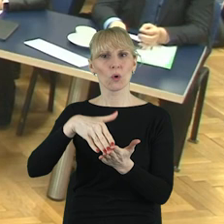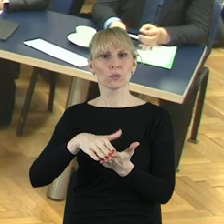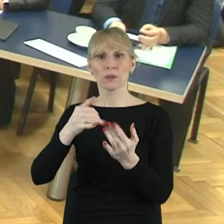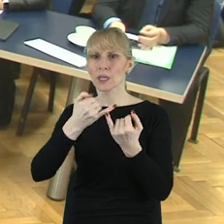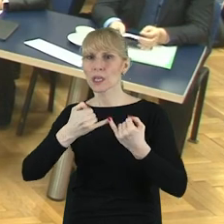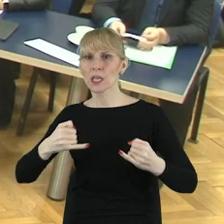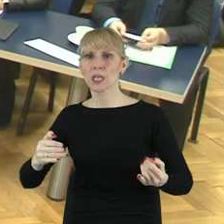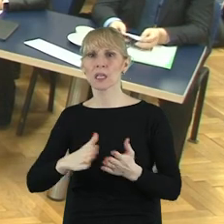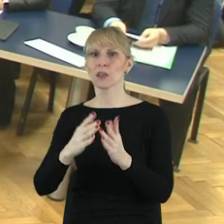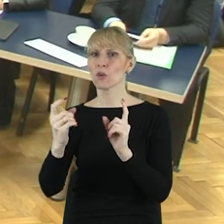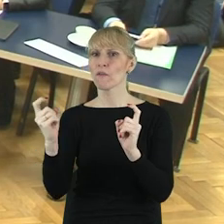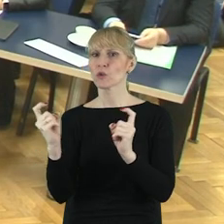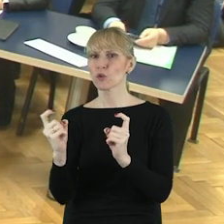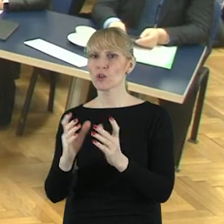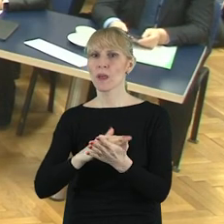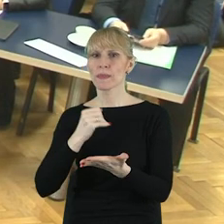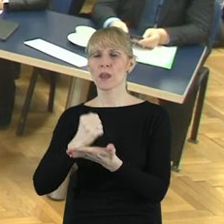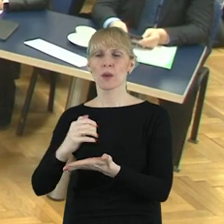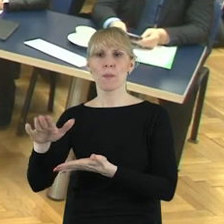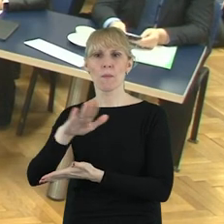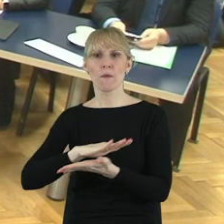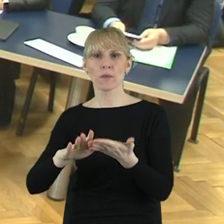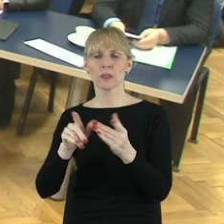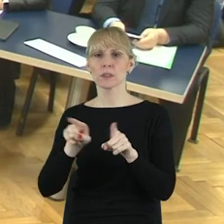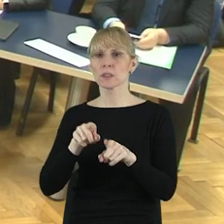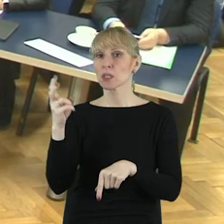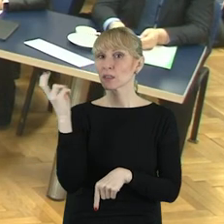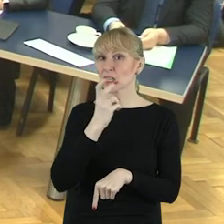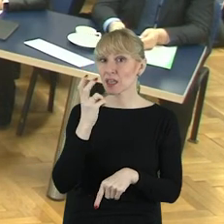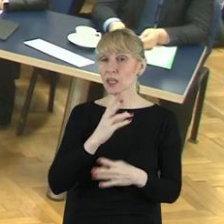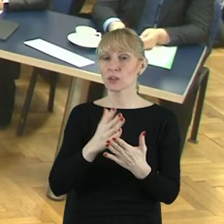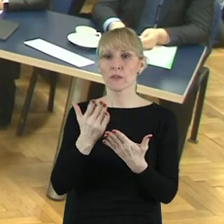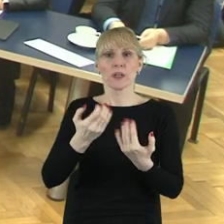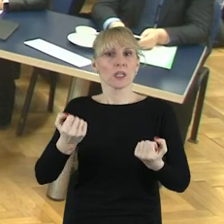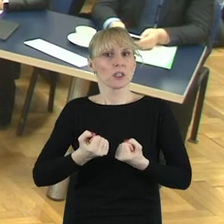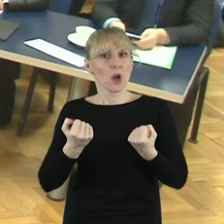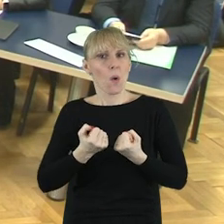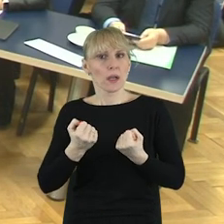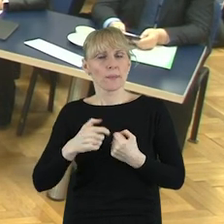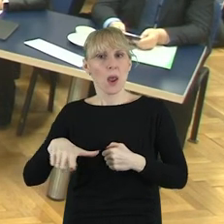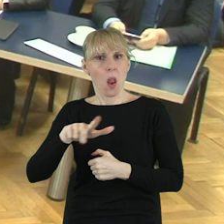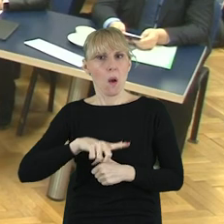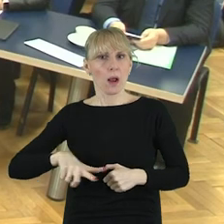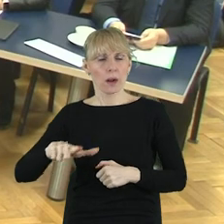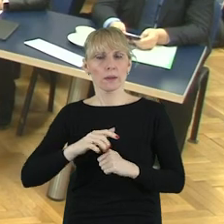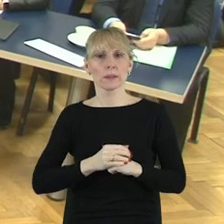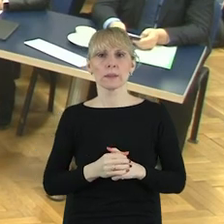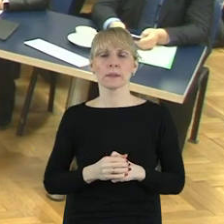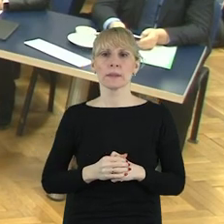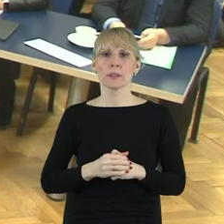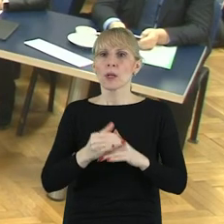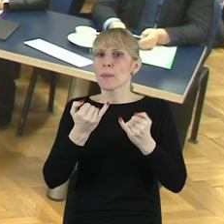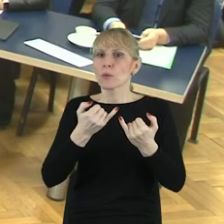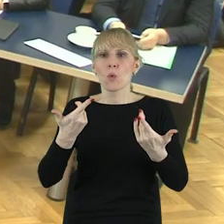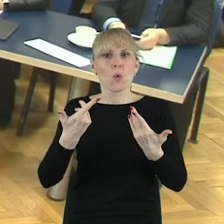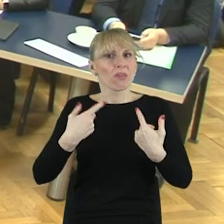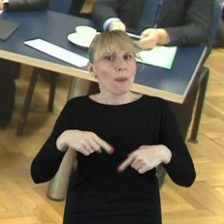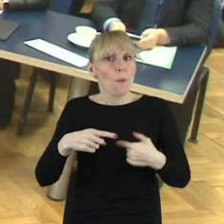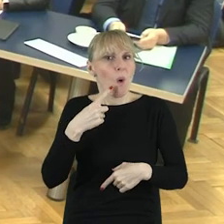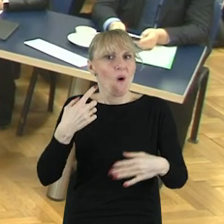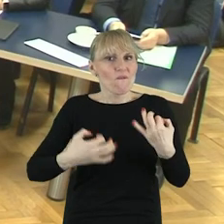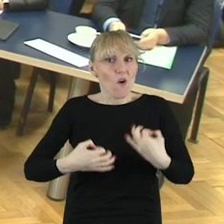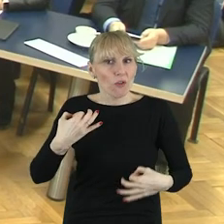działania, tak żeby ostatecznie rozwiać wątpliwości, które pojawiły się w tych lokalnych społecznościach. Ale